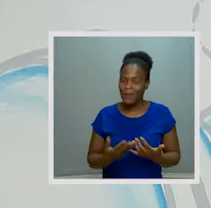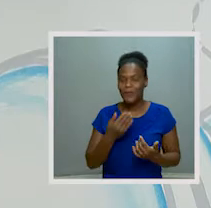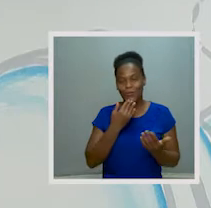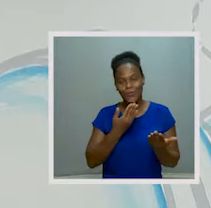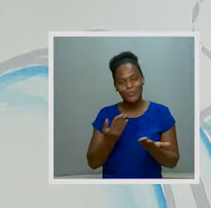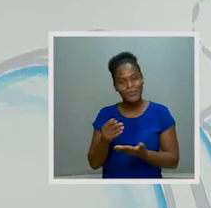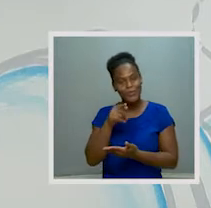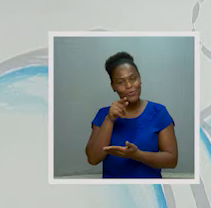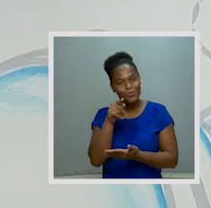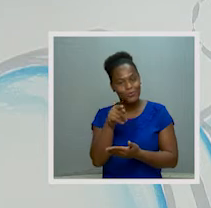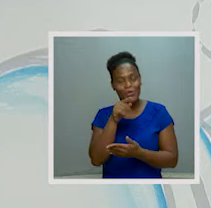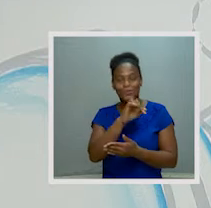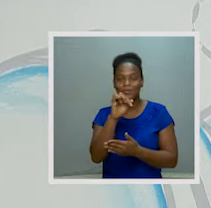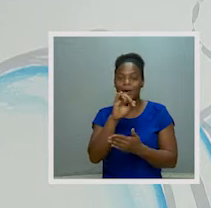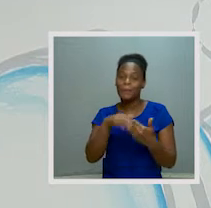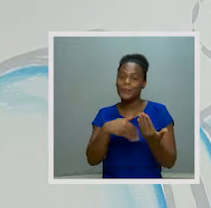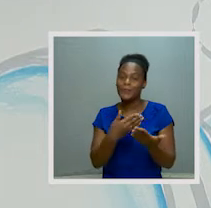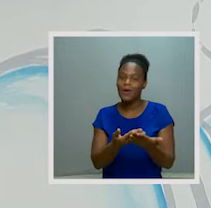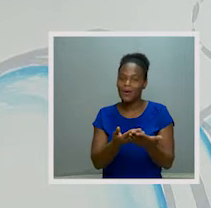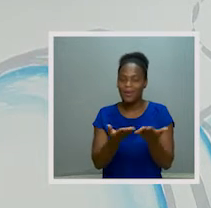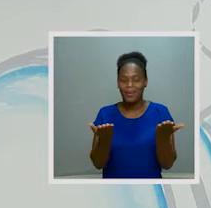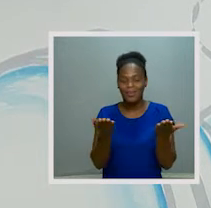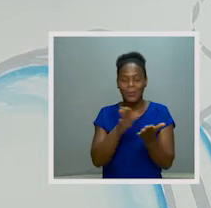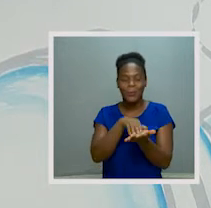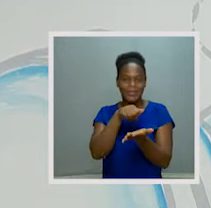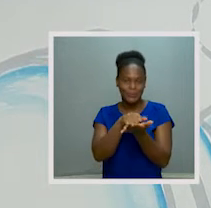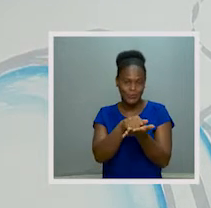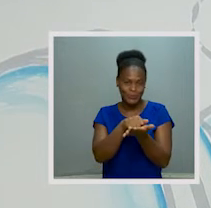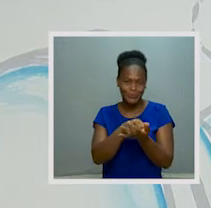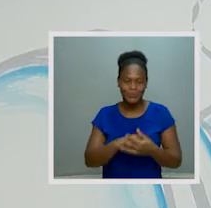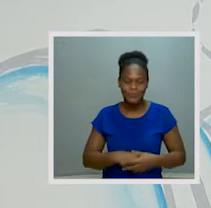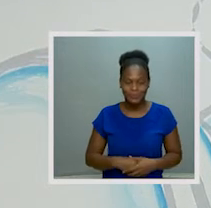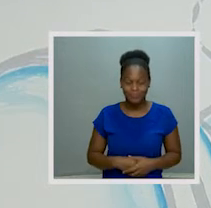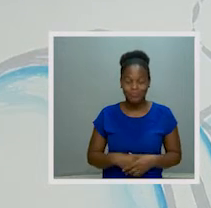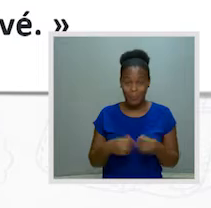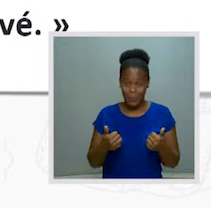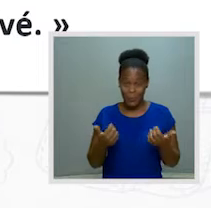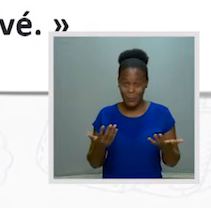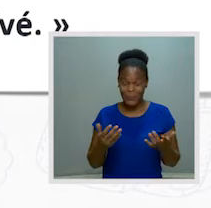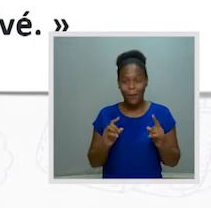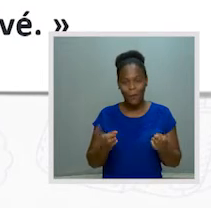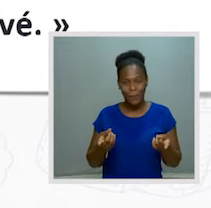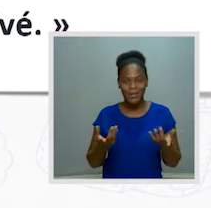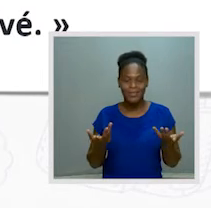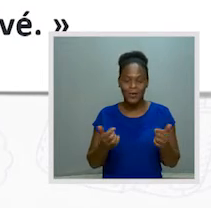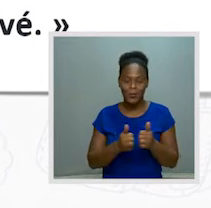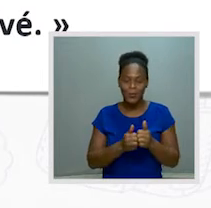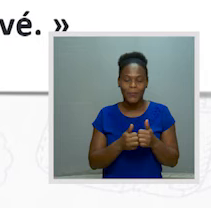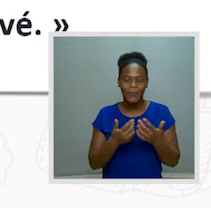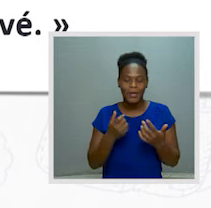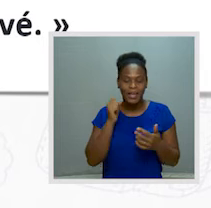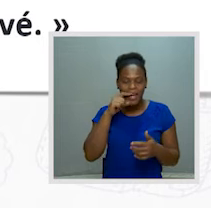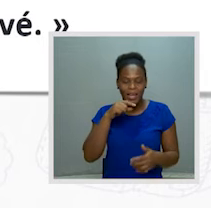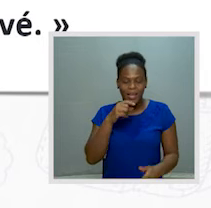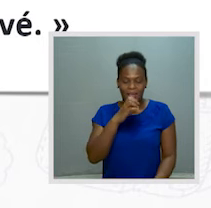Maintenant, je vous invite à proposer la correction. C'est bon? Donc, on commence avec